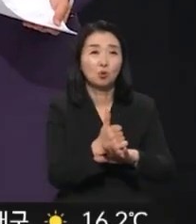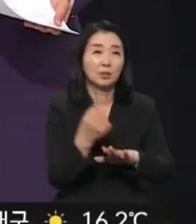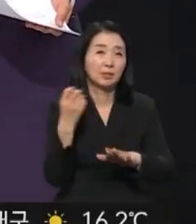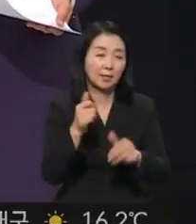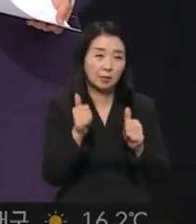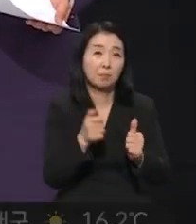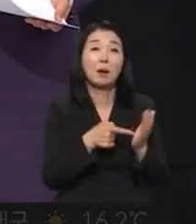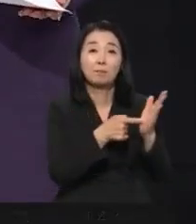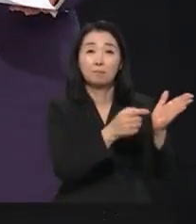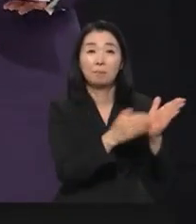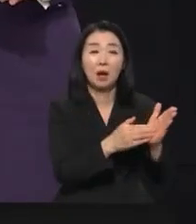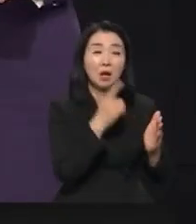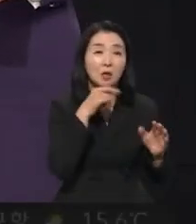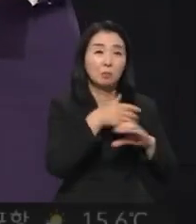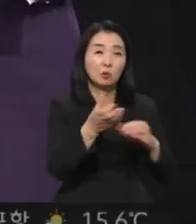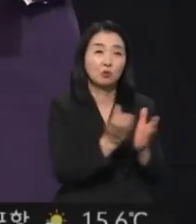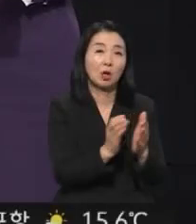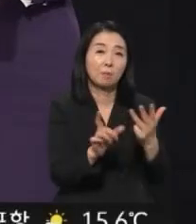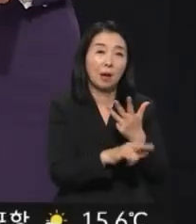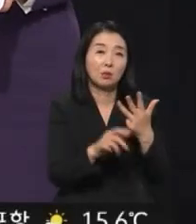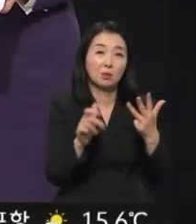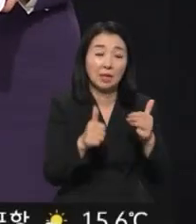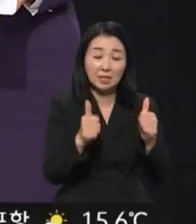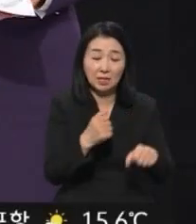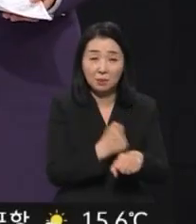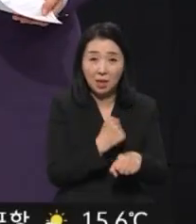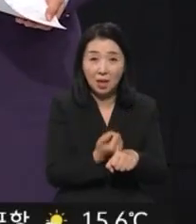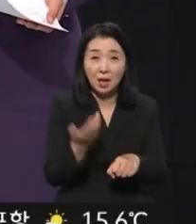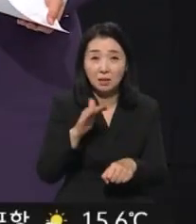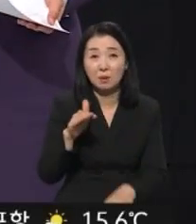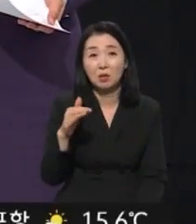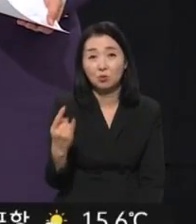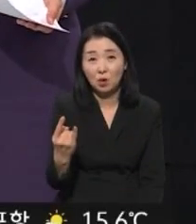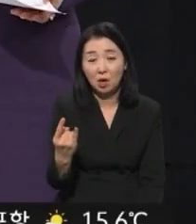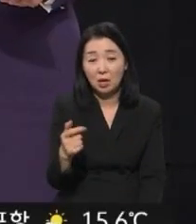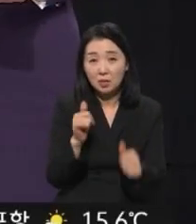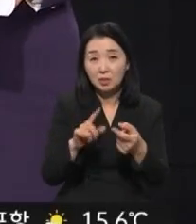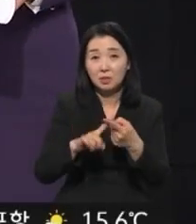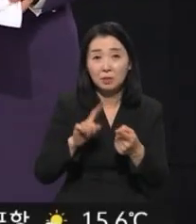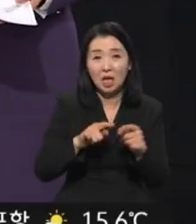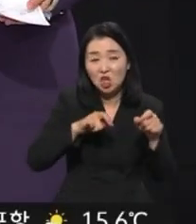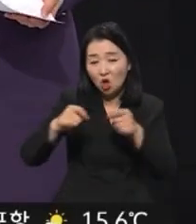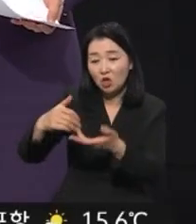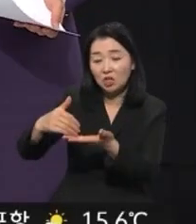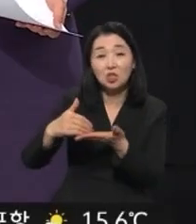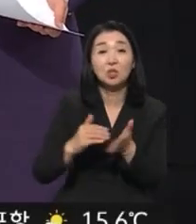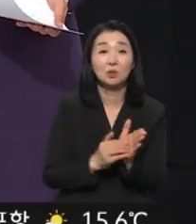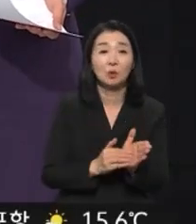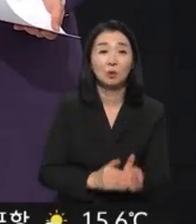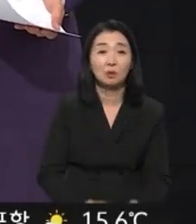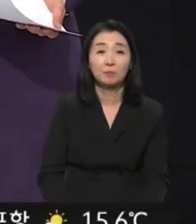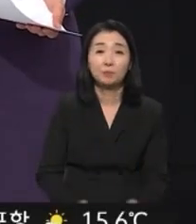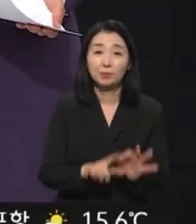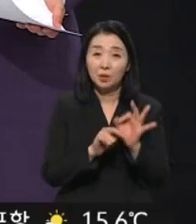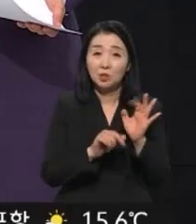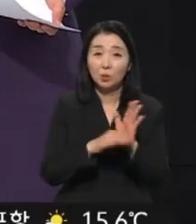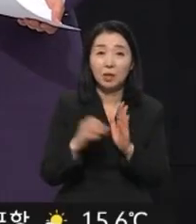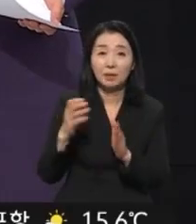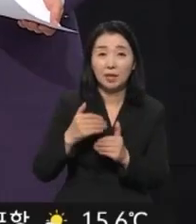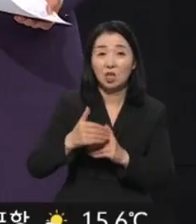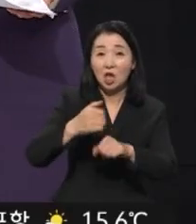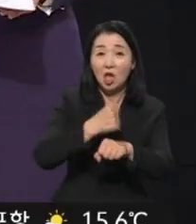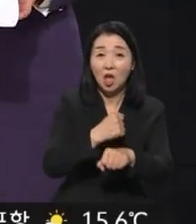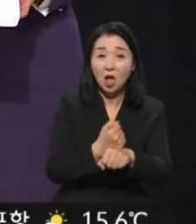있습니다. 이에 민주당은 8월에 재심을 진행하려 했지만 최 의원 측이 재심에 대한 연기를 신청했는데요. 이후 10월에